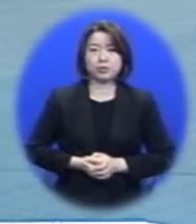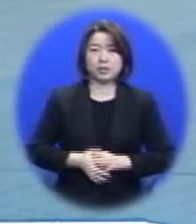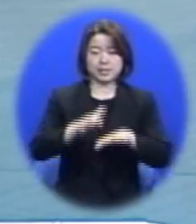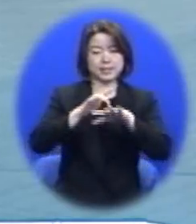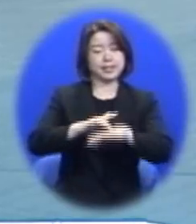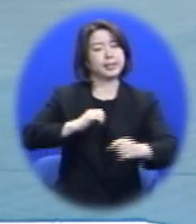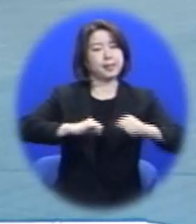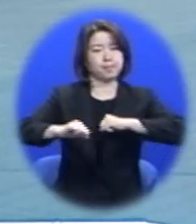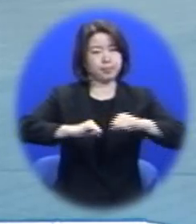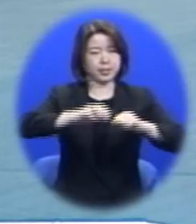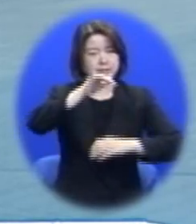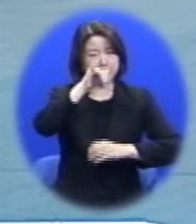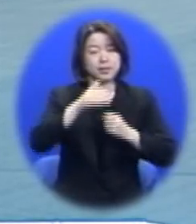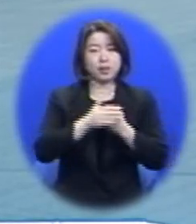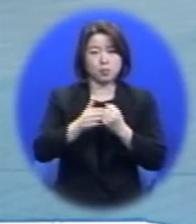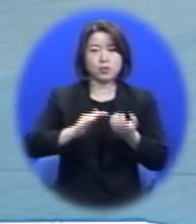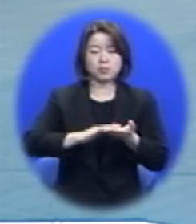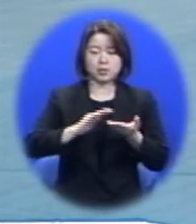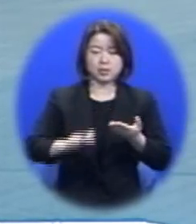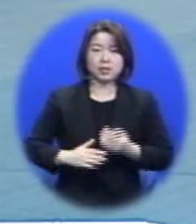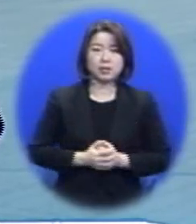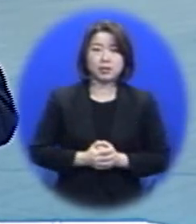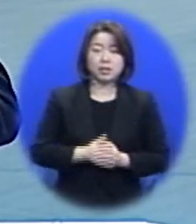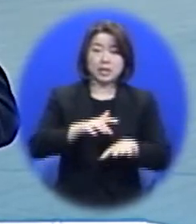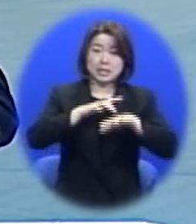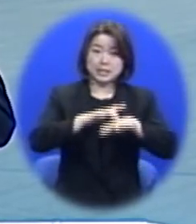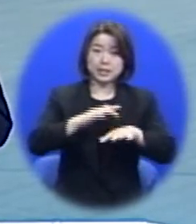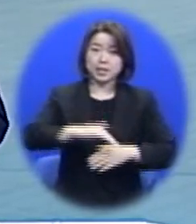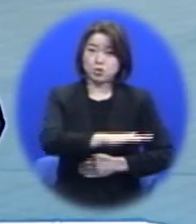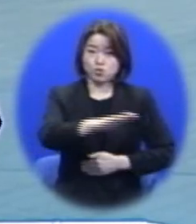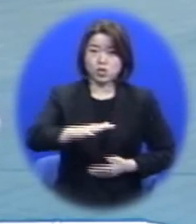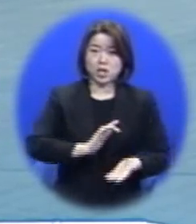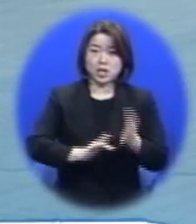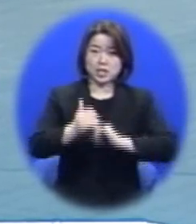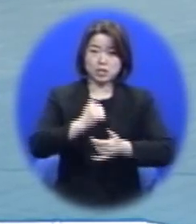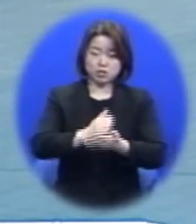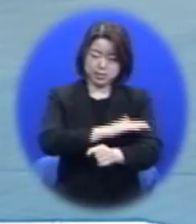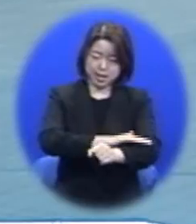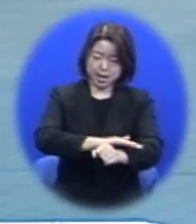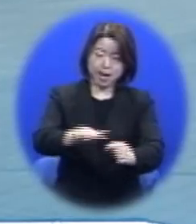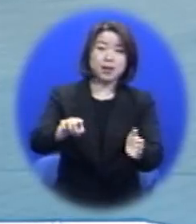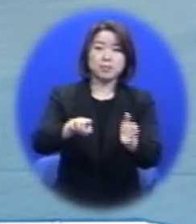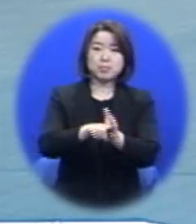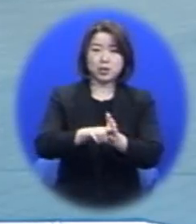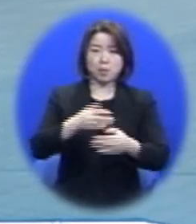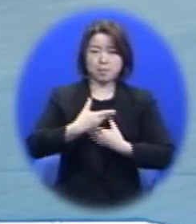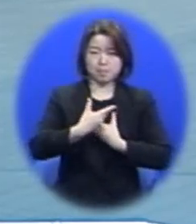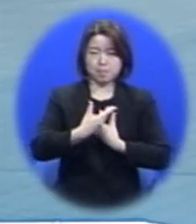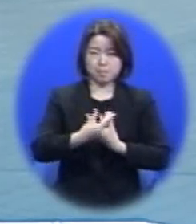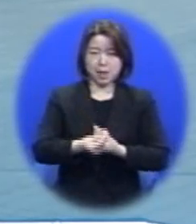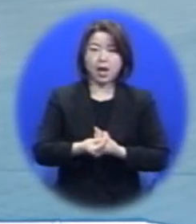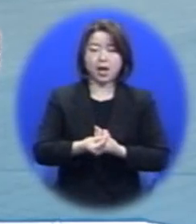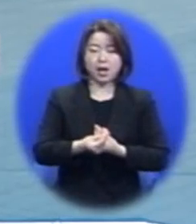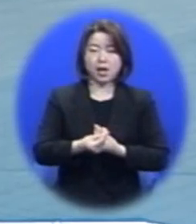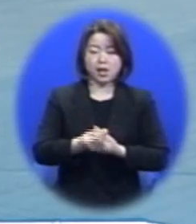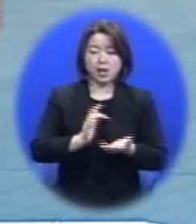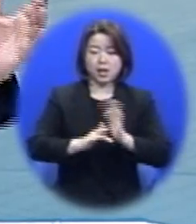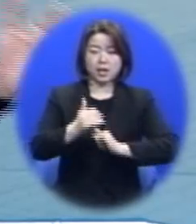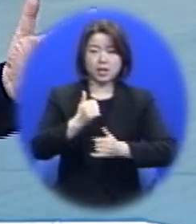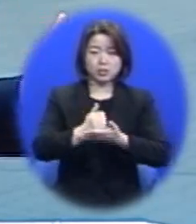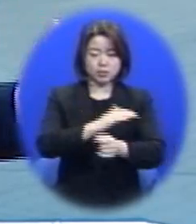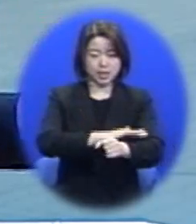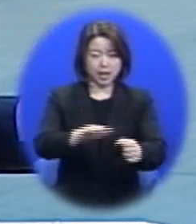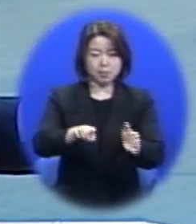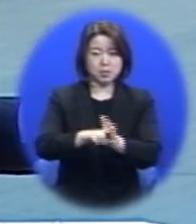사탄이 역사하기 때문에. 사탄이 우리가 예수를 잘 믿기를, 편안하게 그렇게 예수를 잘 믿기를